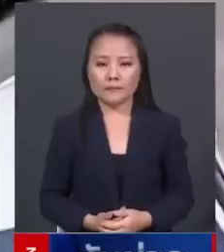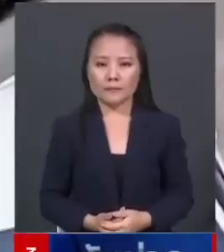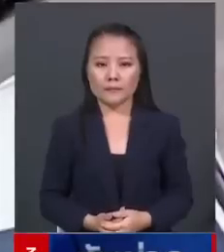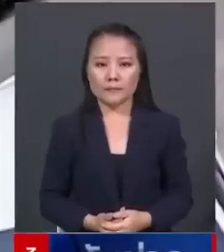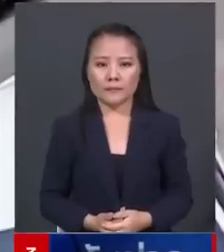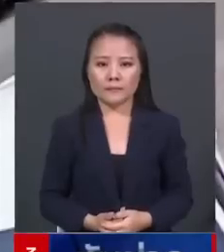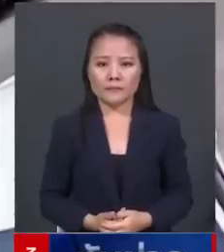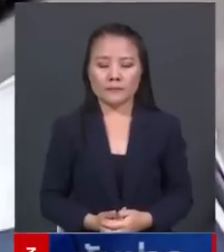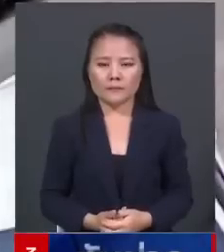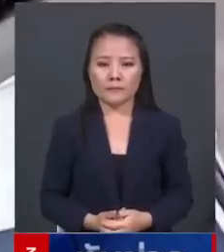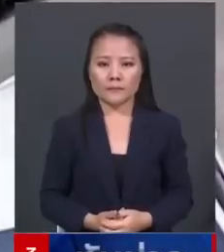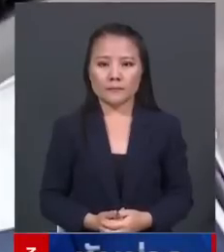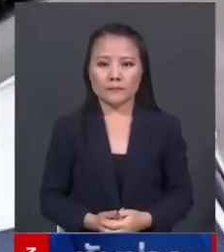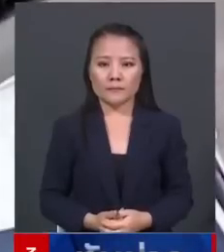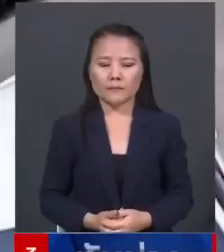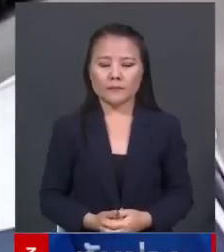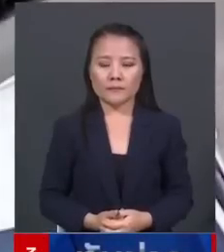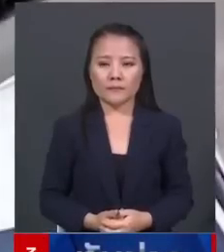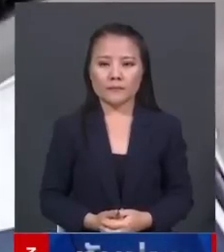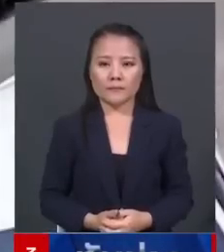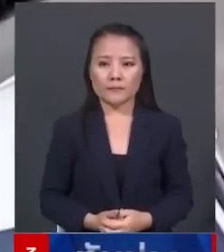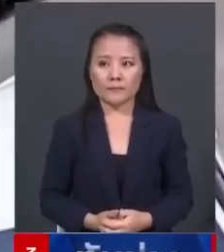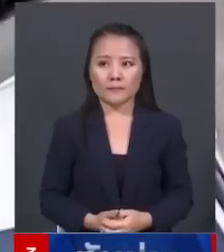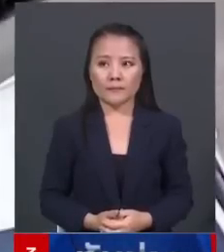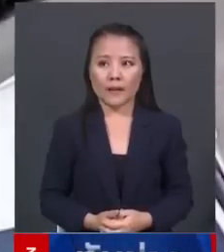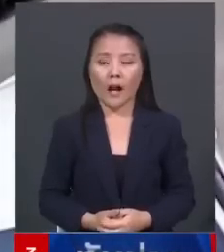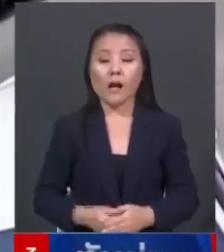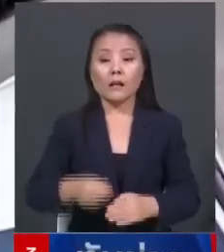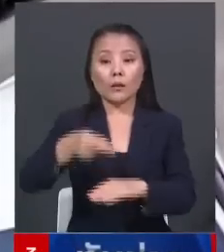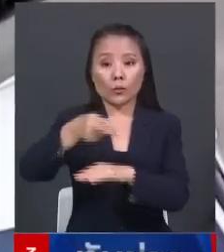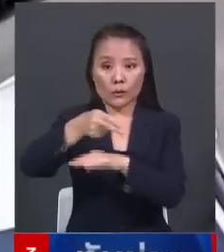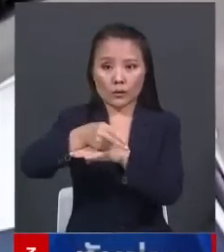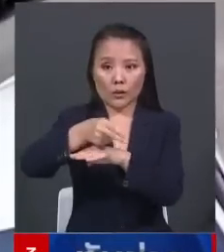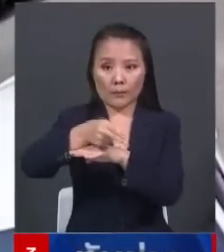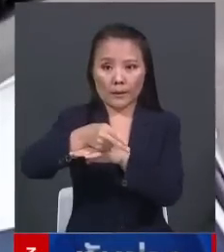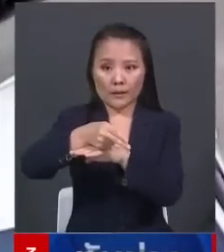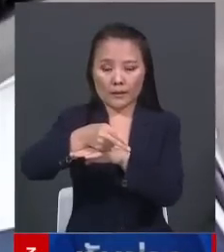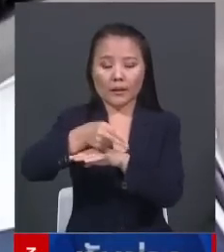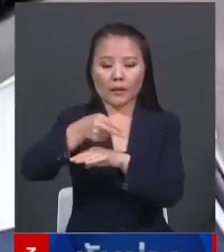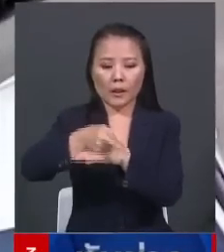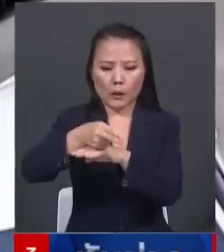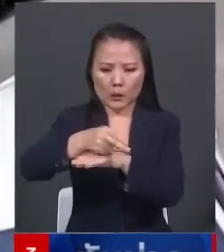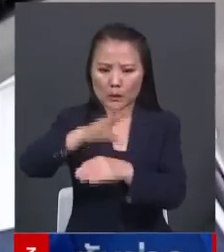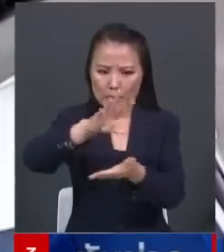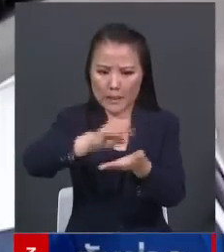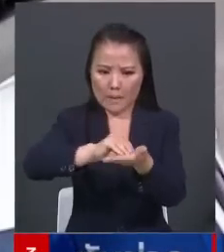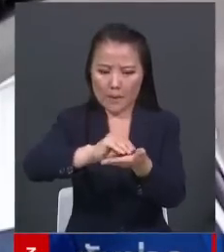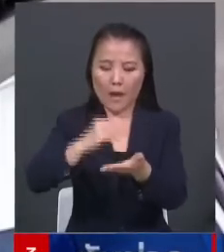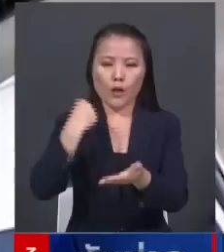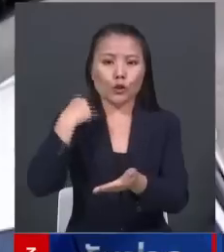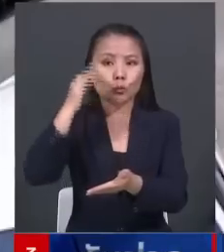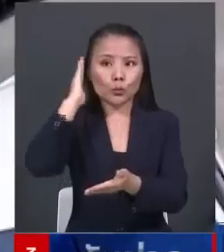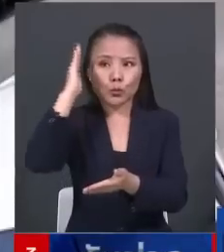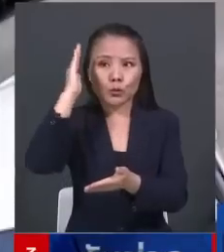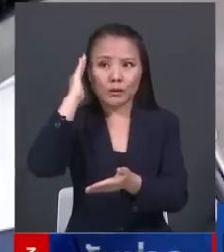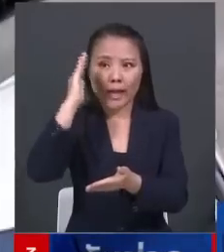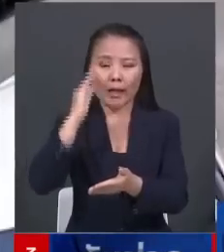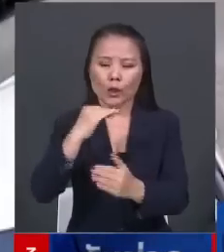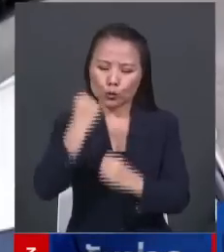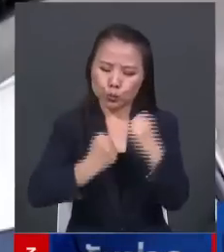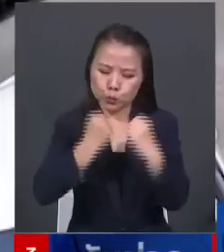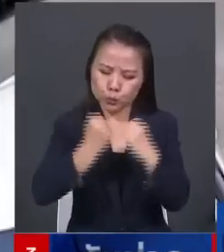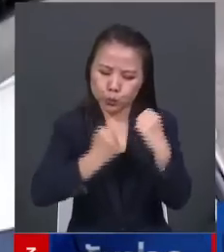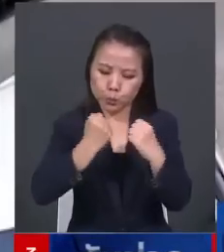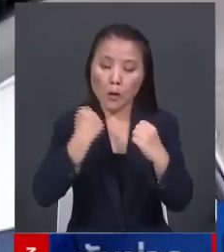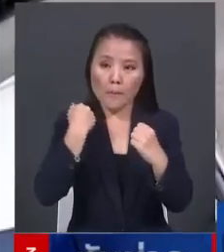บหนีค่ะอันนี้เป็นภาพจากกล้องวงจรปิดคุณผู้ชมจะเห็นนาทีที่คนร้ายเป็นผู้ชายนะวิ่งเข้ามาจากปากซอย